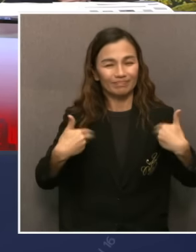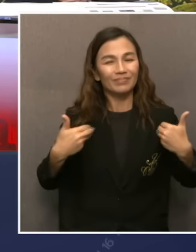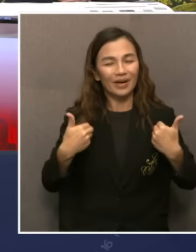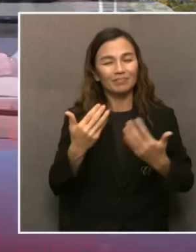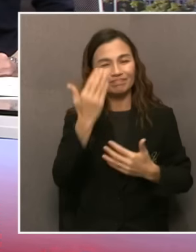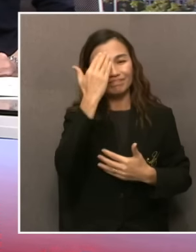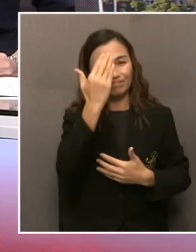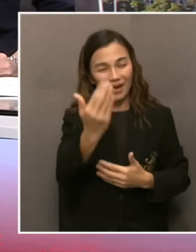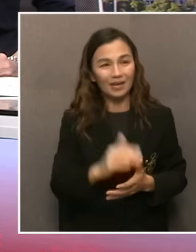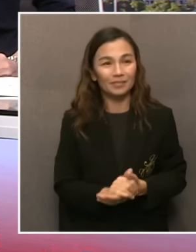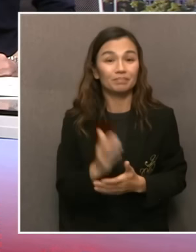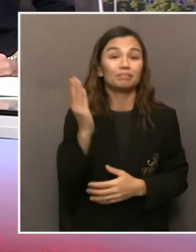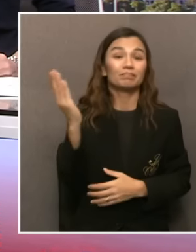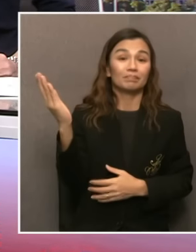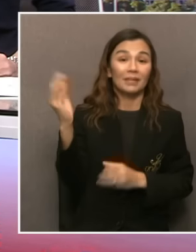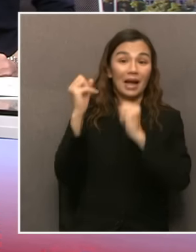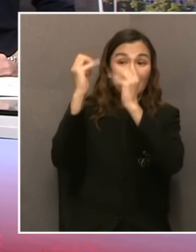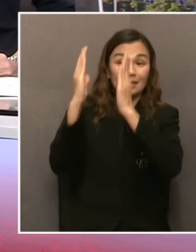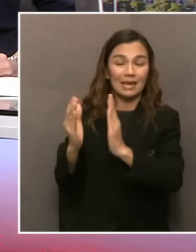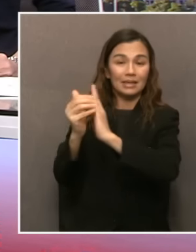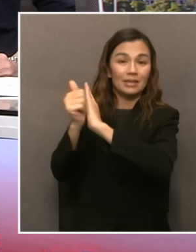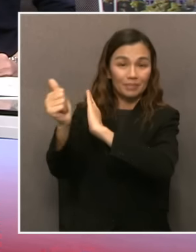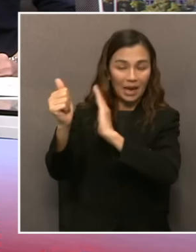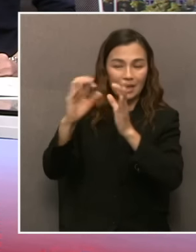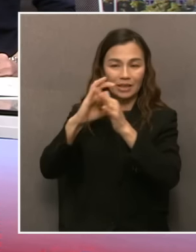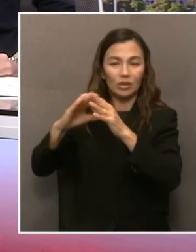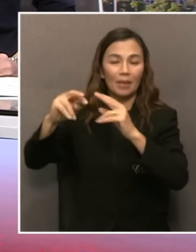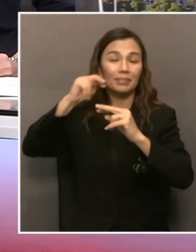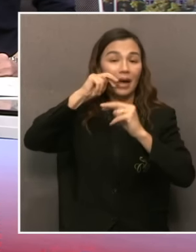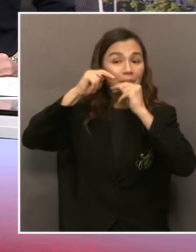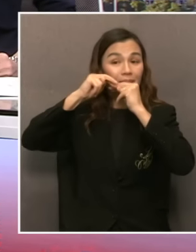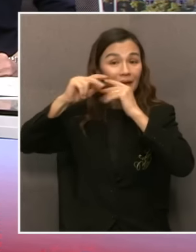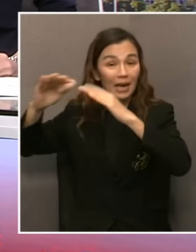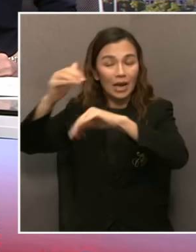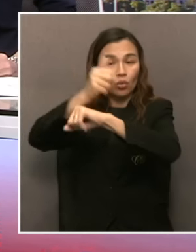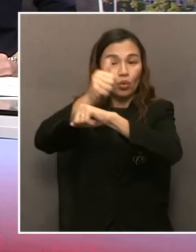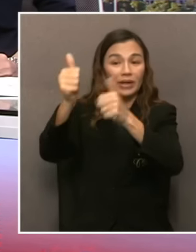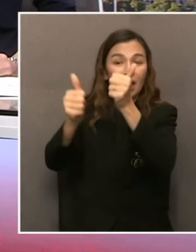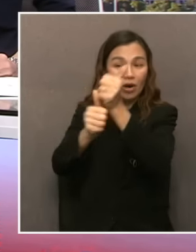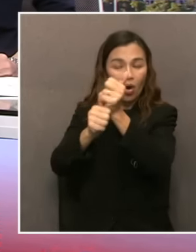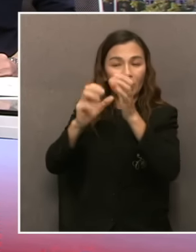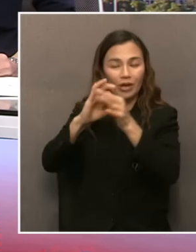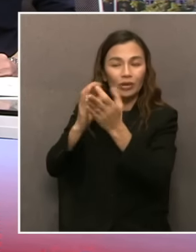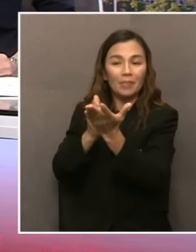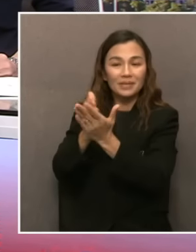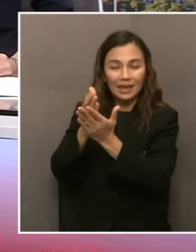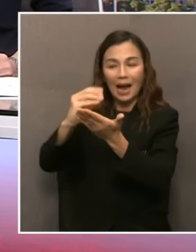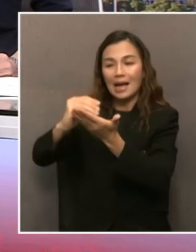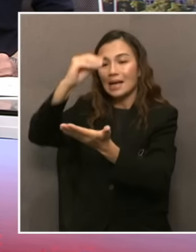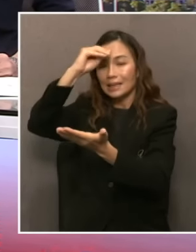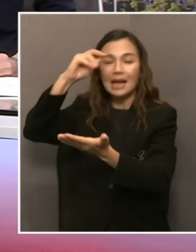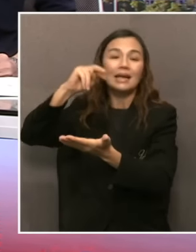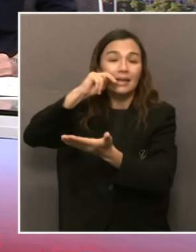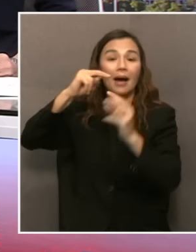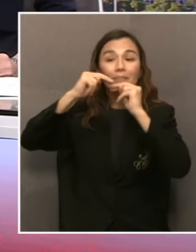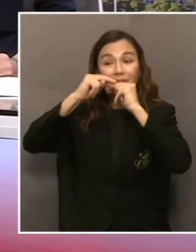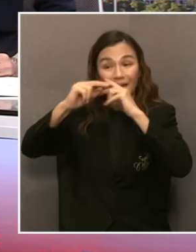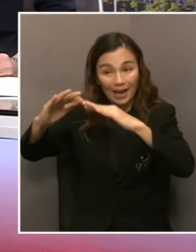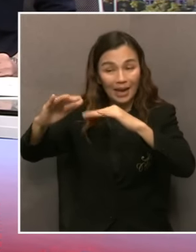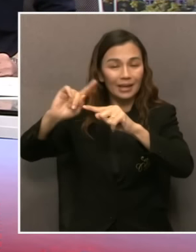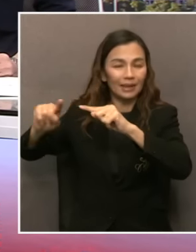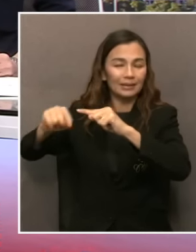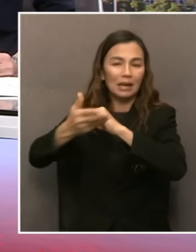ะอาจารย์ธรธำรงนาวาสวัสดิ์ผู้เชี่ยวชาญด้านนิเวศทางทะเลและรองคณบดีคณะประมงมหาวิทยาลัยเกษตรศาสตร์นะคะก็ฉายภาพให้เราได้เห็นถึง